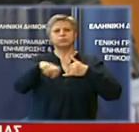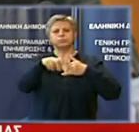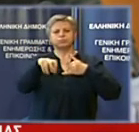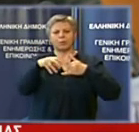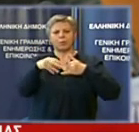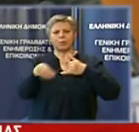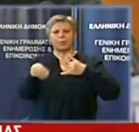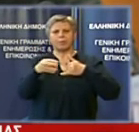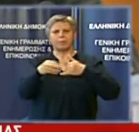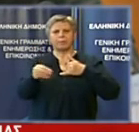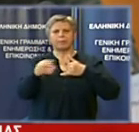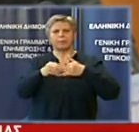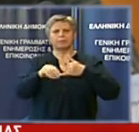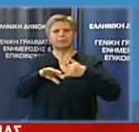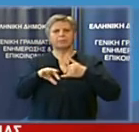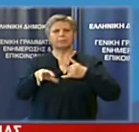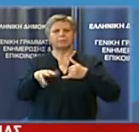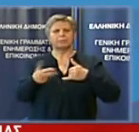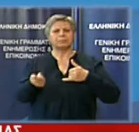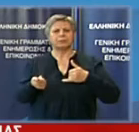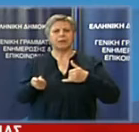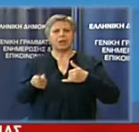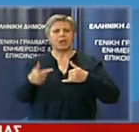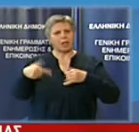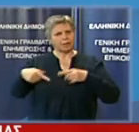Ευχαριστώ.